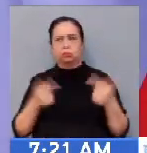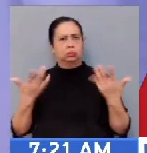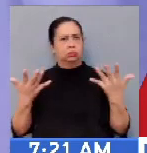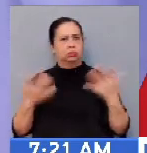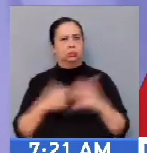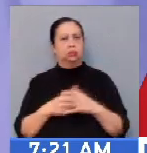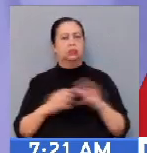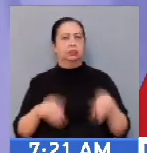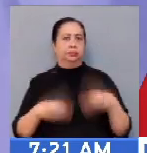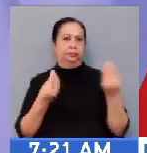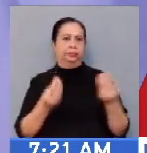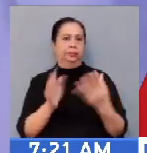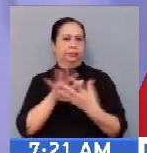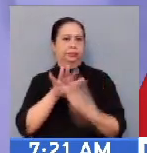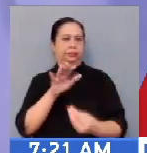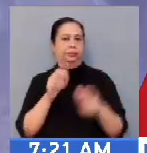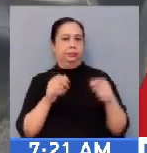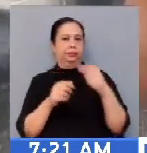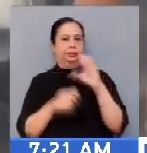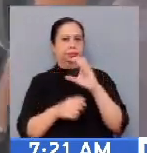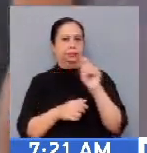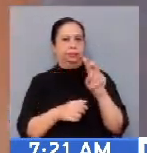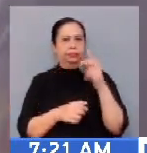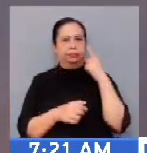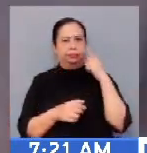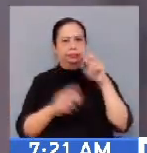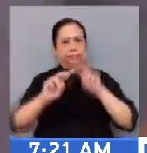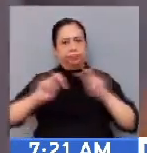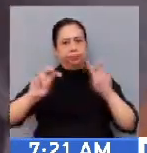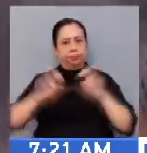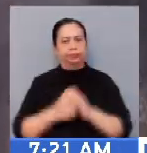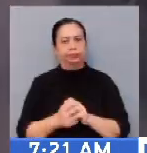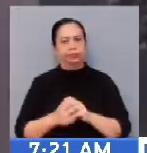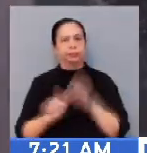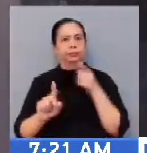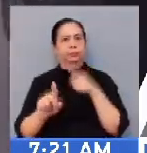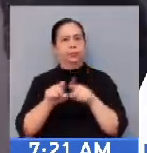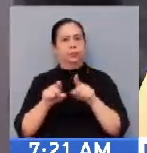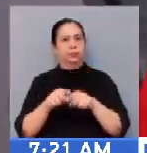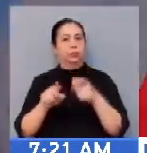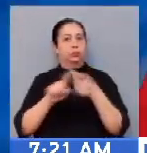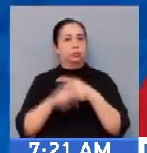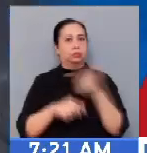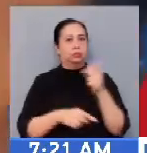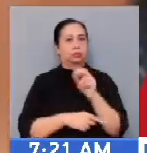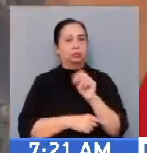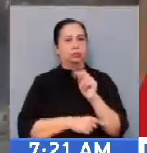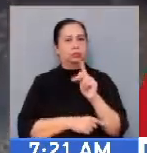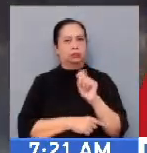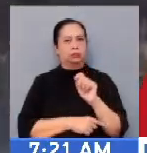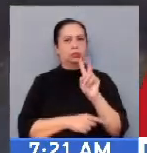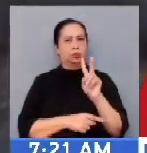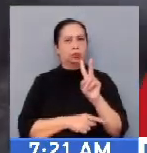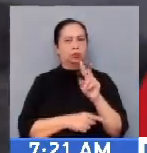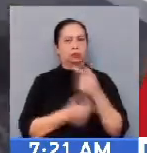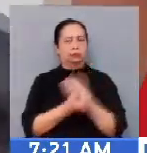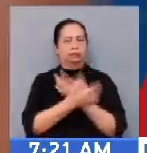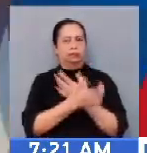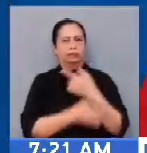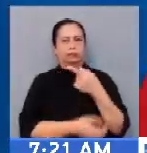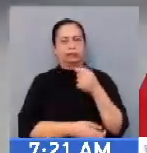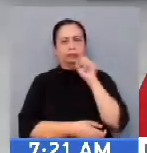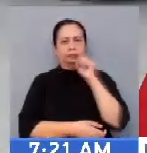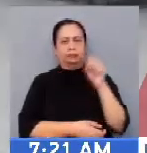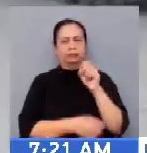kopya ng CCTV para sa imbestigasyon. Natukoy rin nila na galing sa isang MK2 fragmentation grenade ang lever na ginamit sa